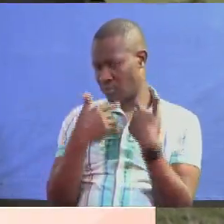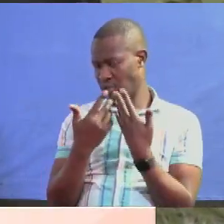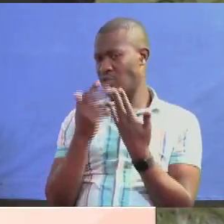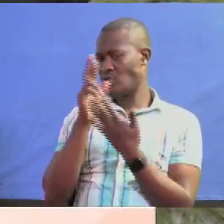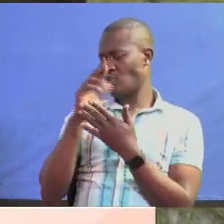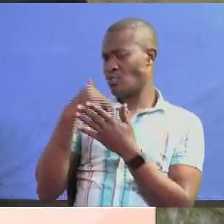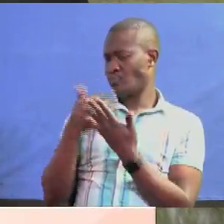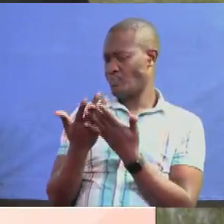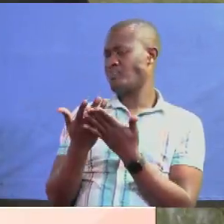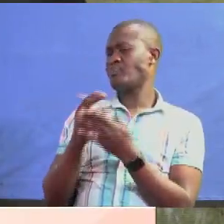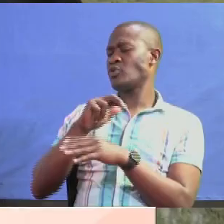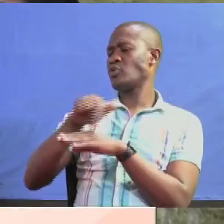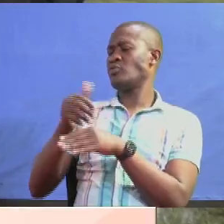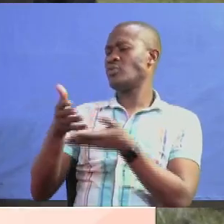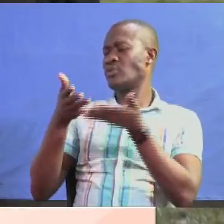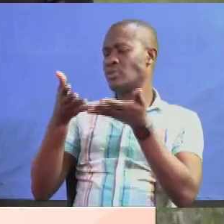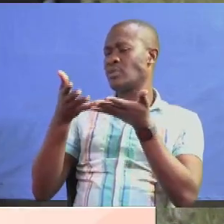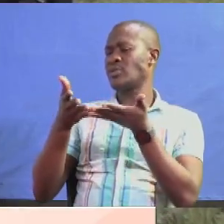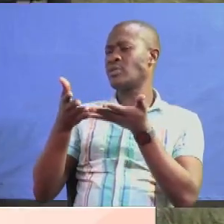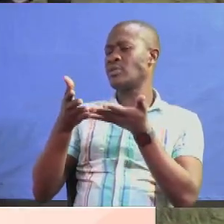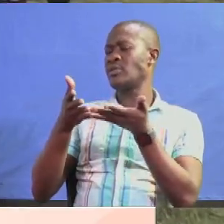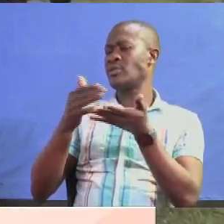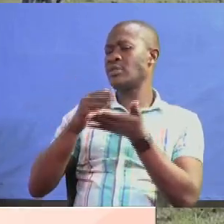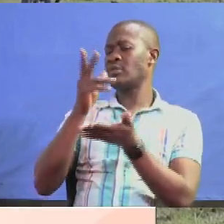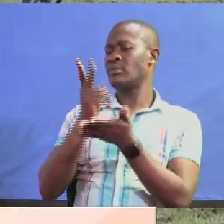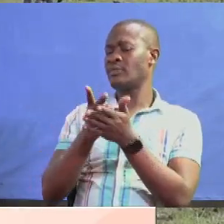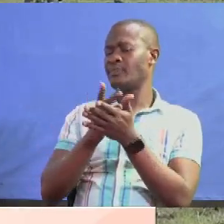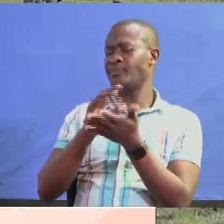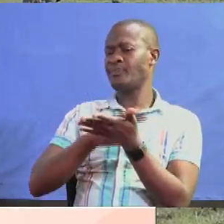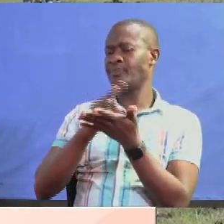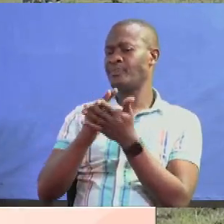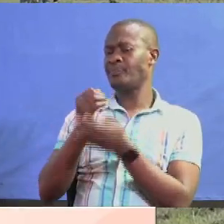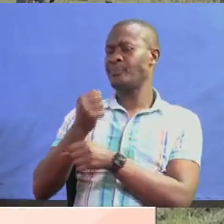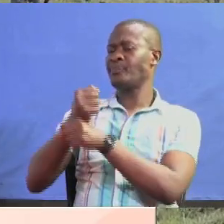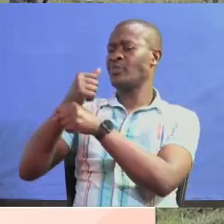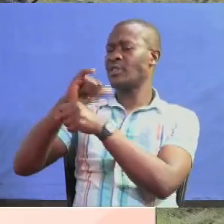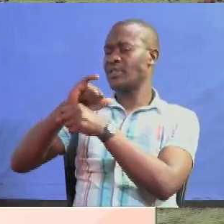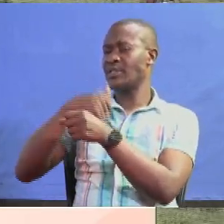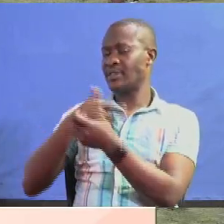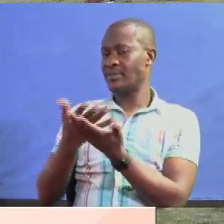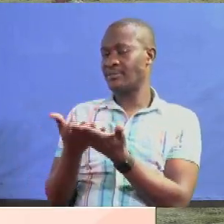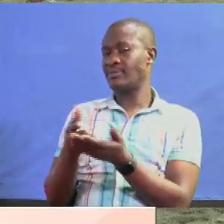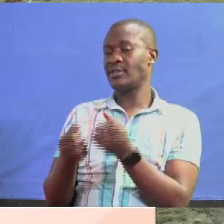katika mataifa yaliyokuwa kutenga na kuwekeza fedha za kusaidia katika mchakato huu.